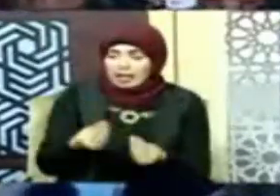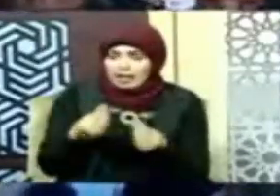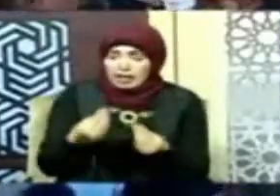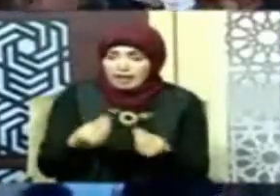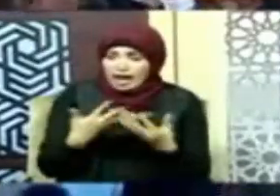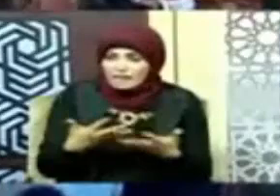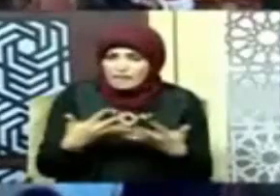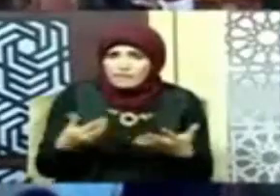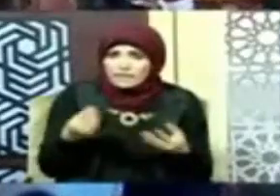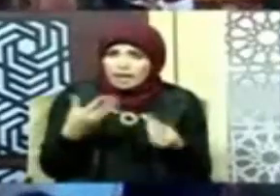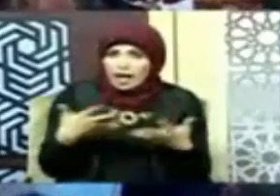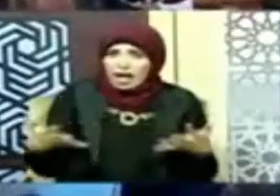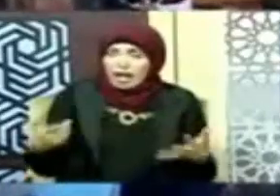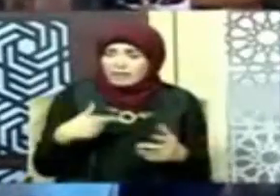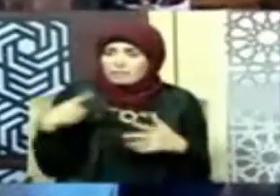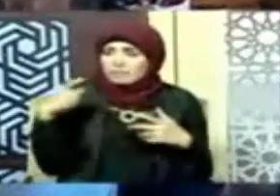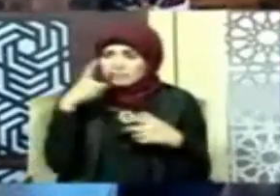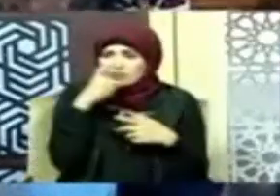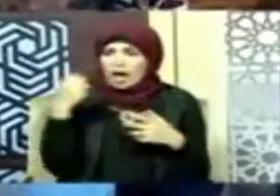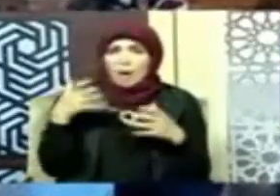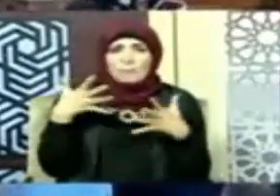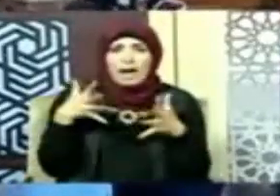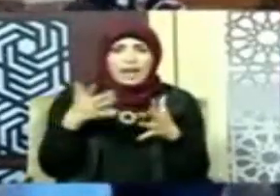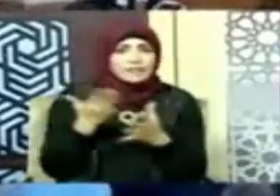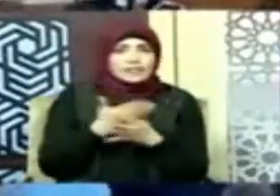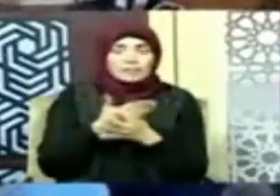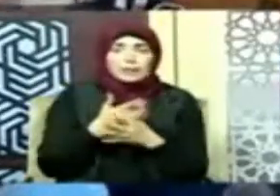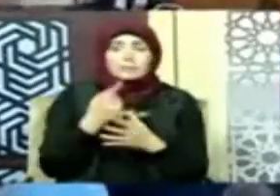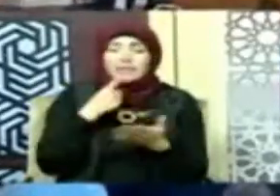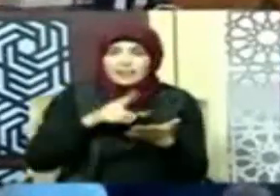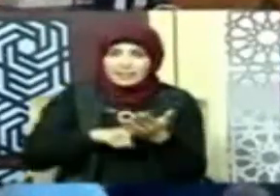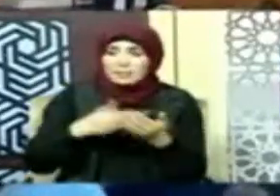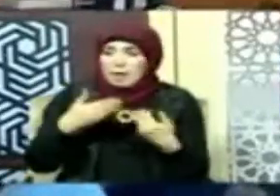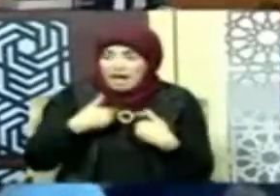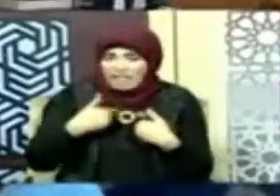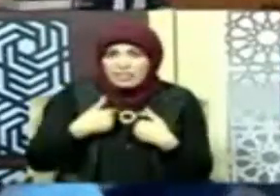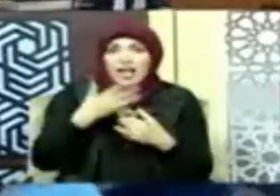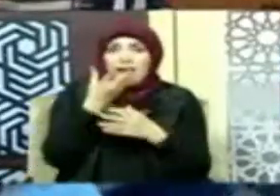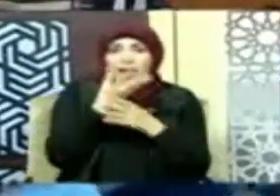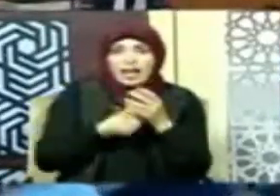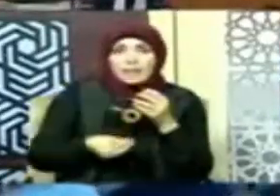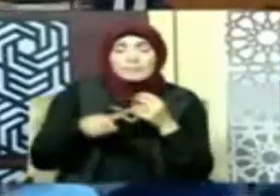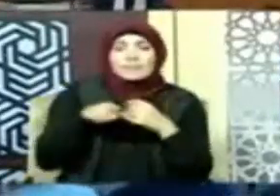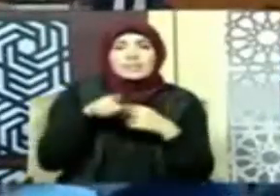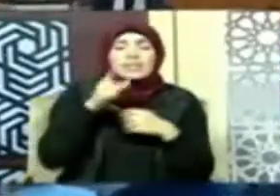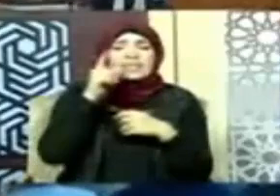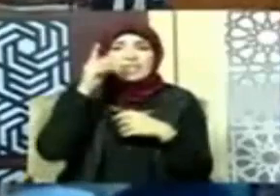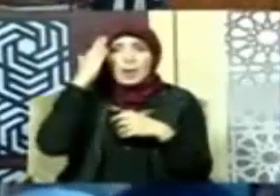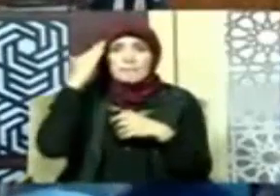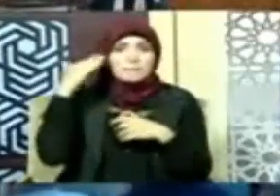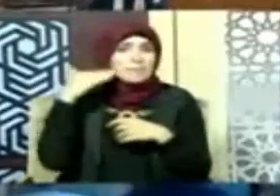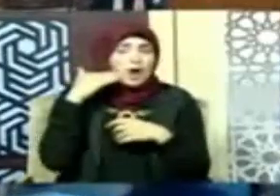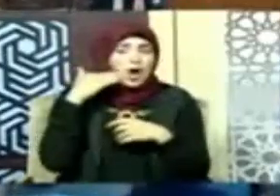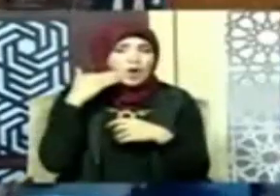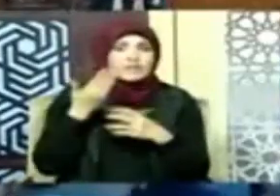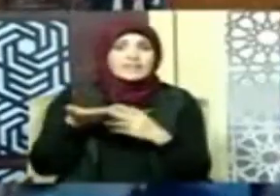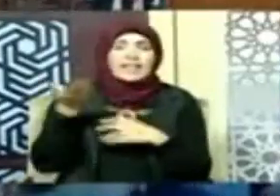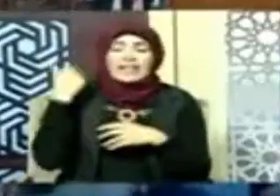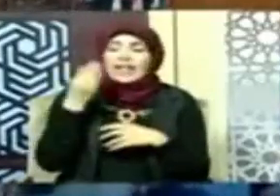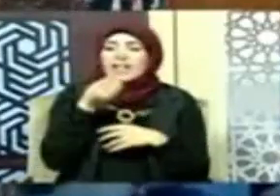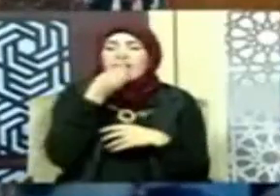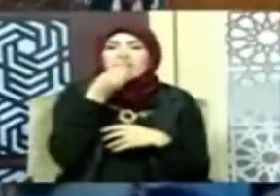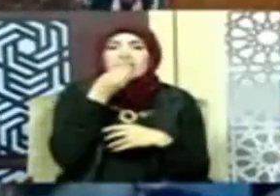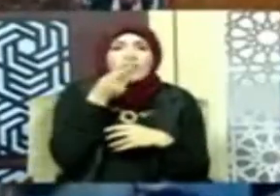عليك، هون عليك، إنما أنا ابن امرأة كانت تأكل